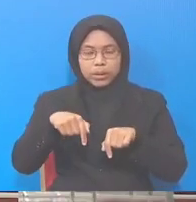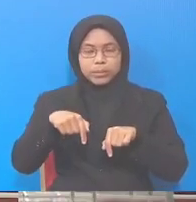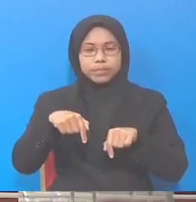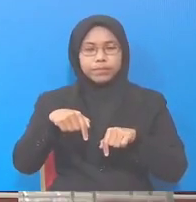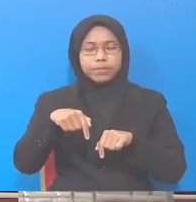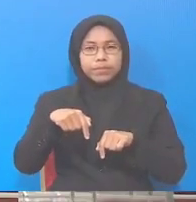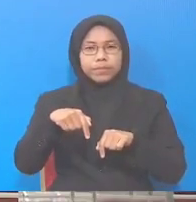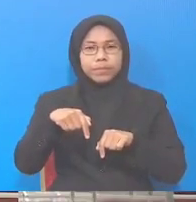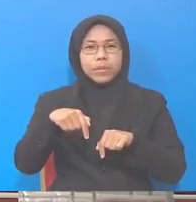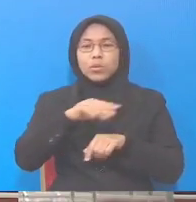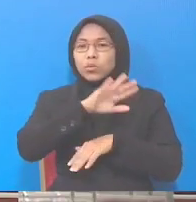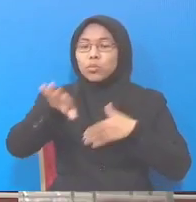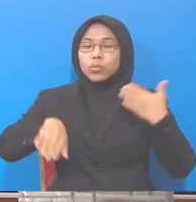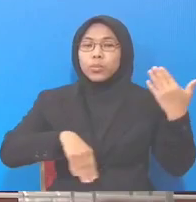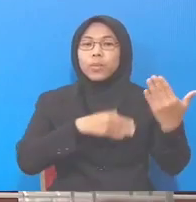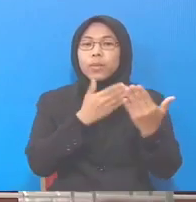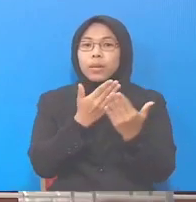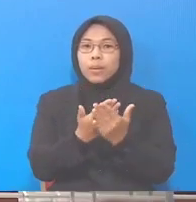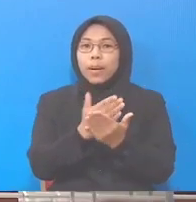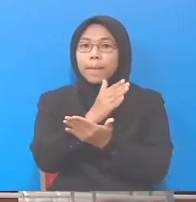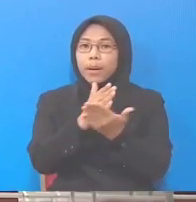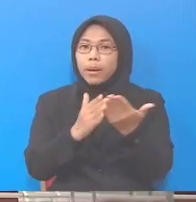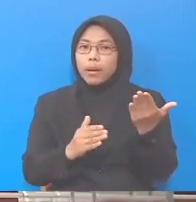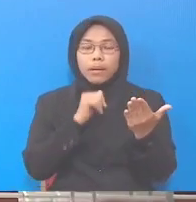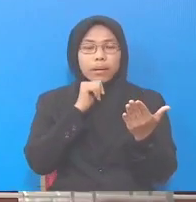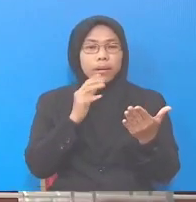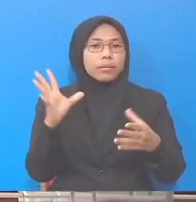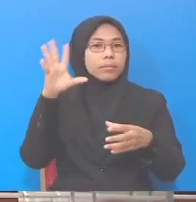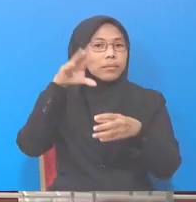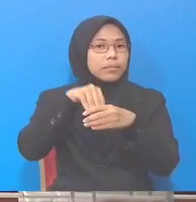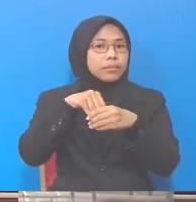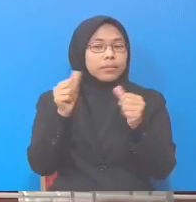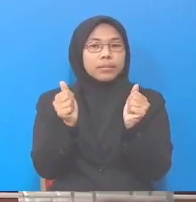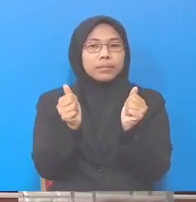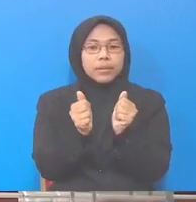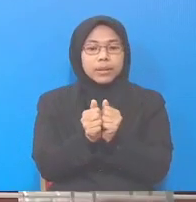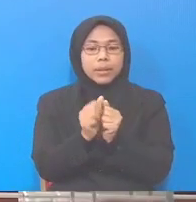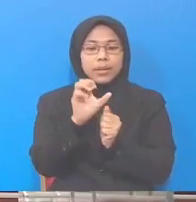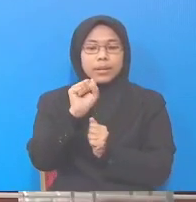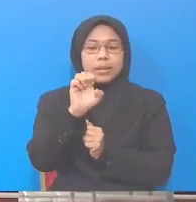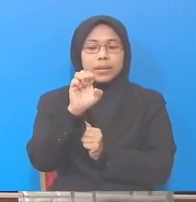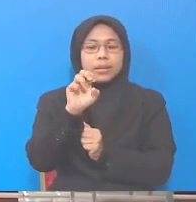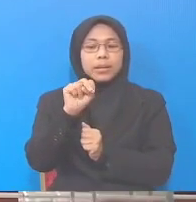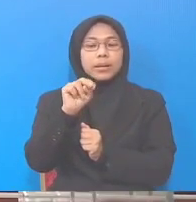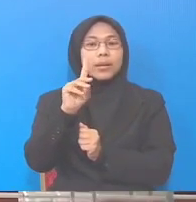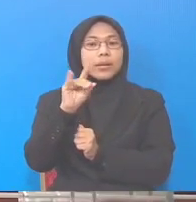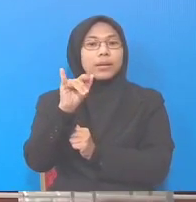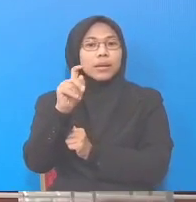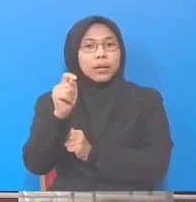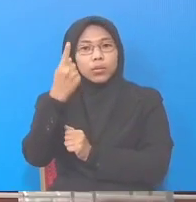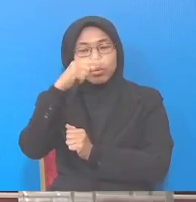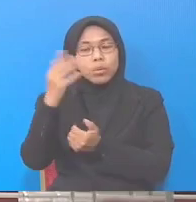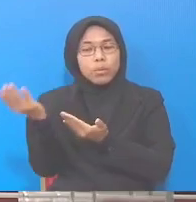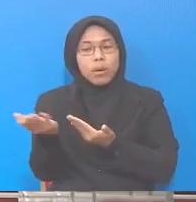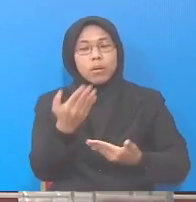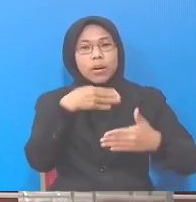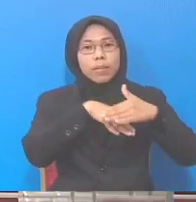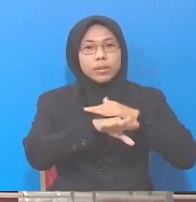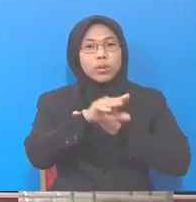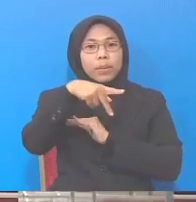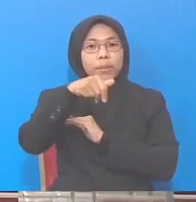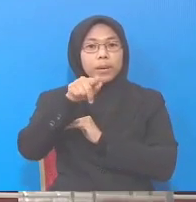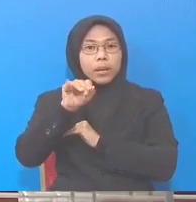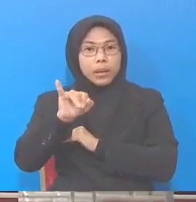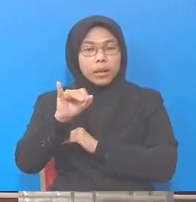Spanyol semua tapi hak tidak terlibat didalam sedikit untuk membawa part ini